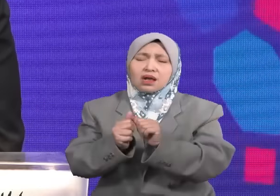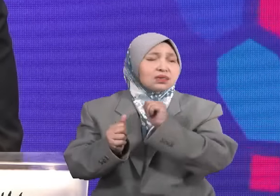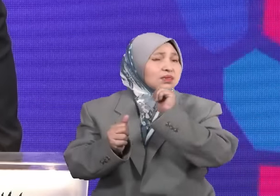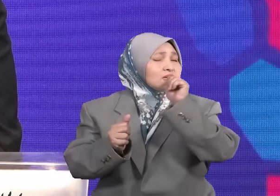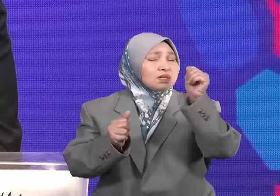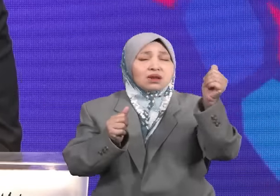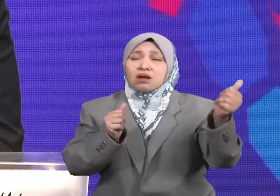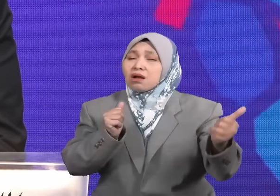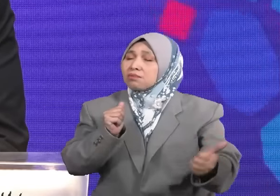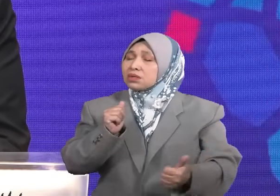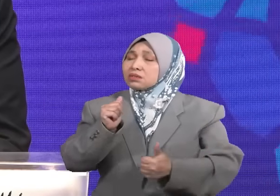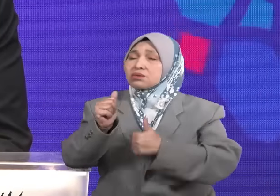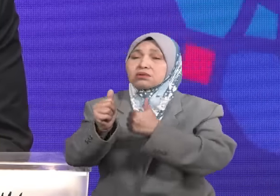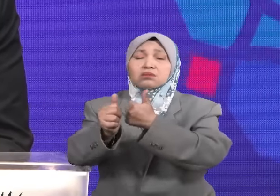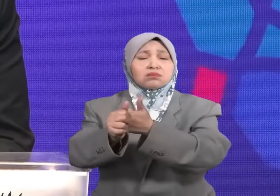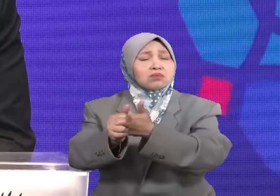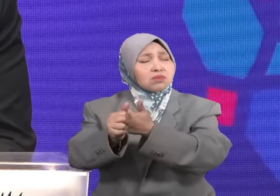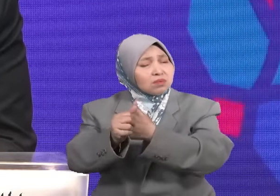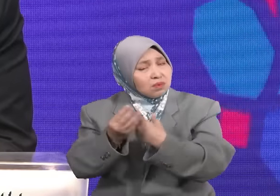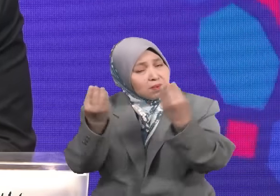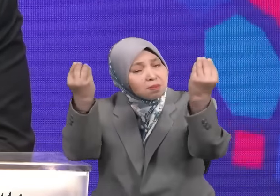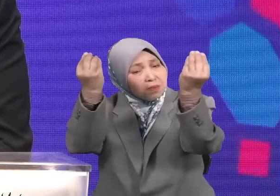بغير حساب.